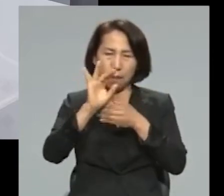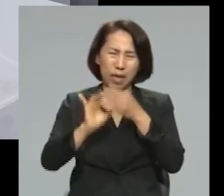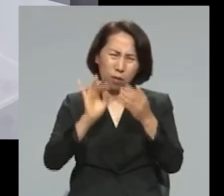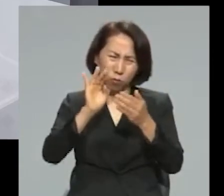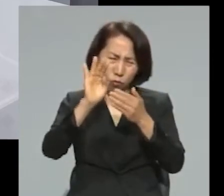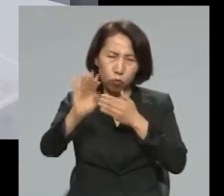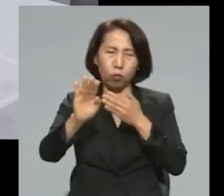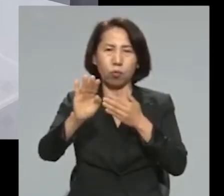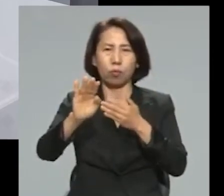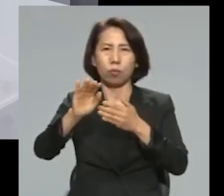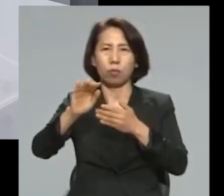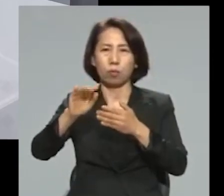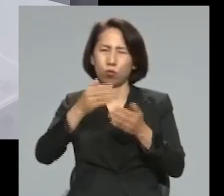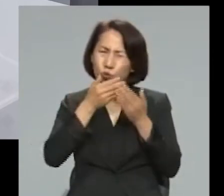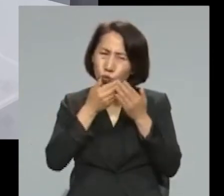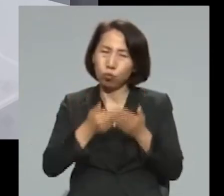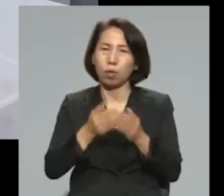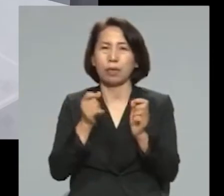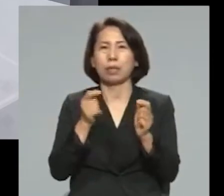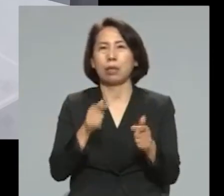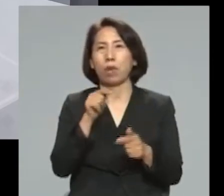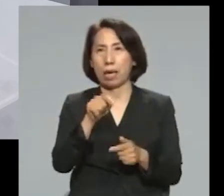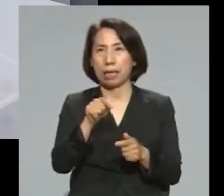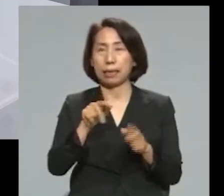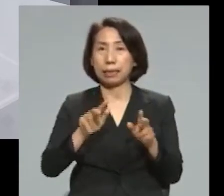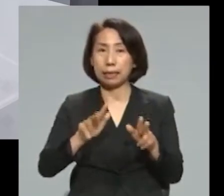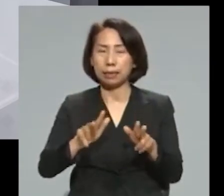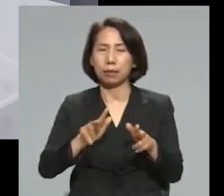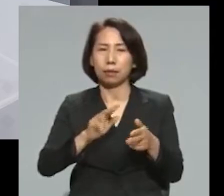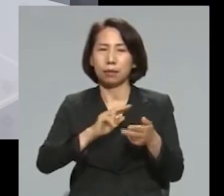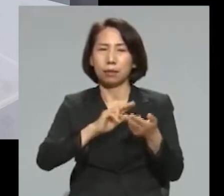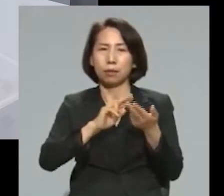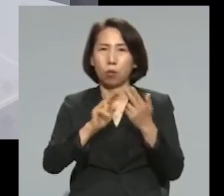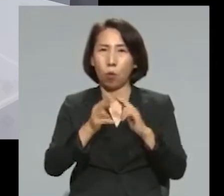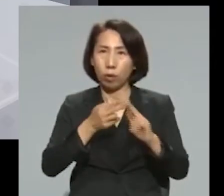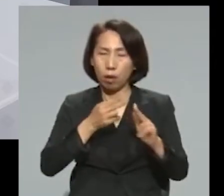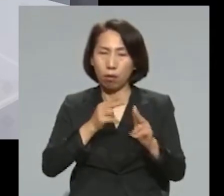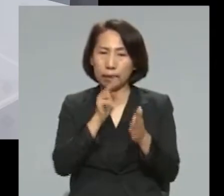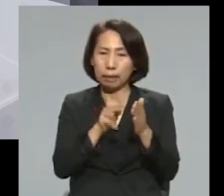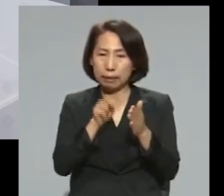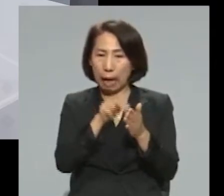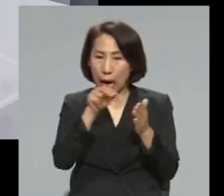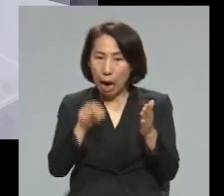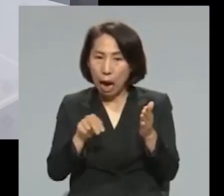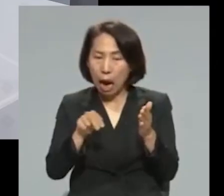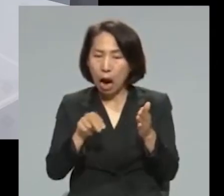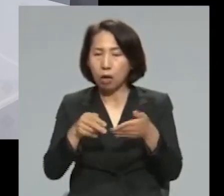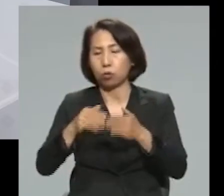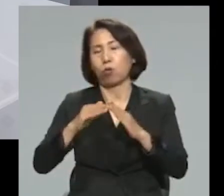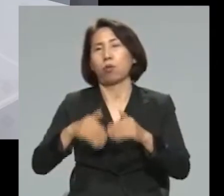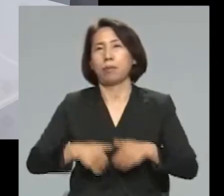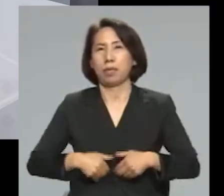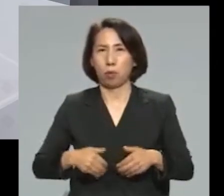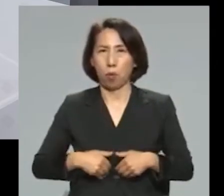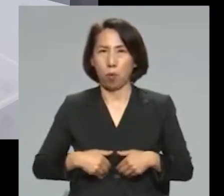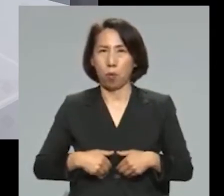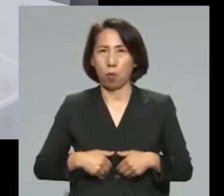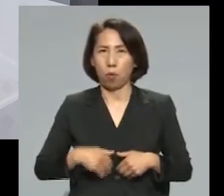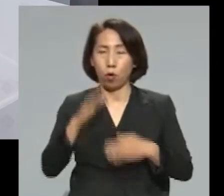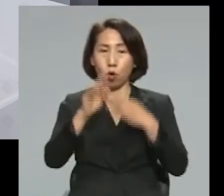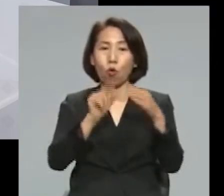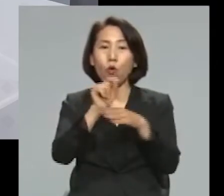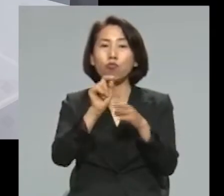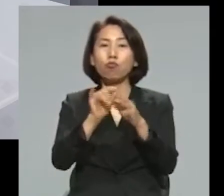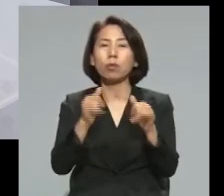다시 설 수 있는 절호의 기회가 고령 역사 유치일 것입니다. 공무원